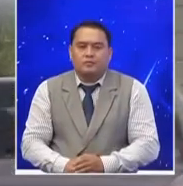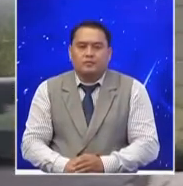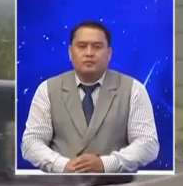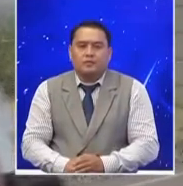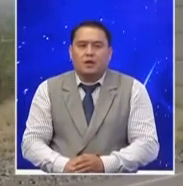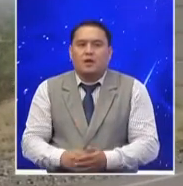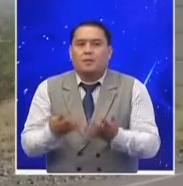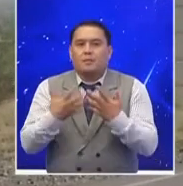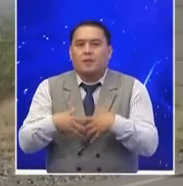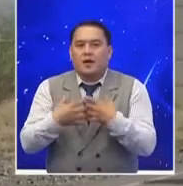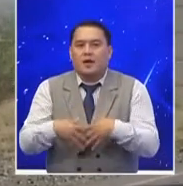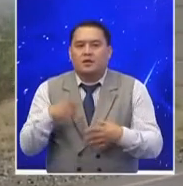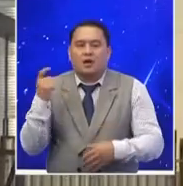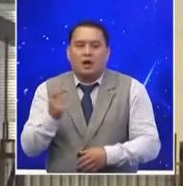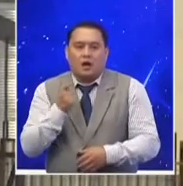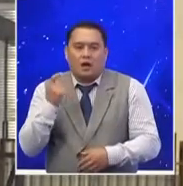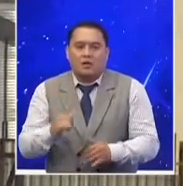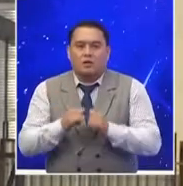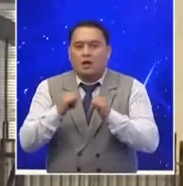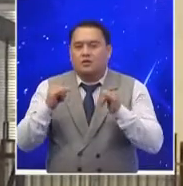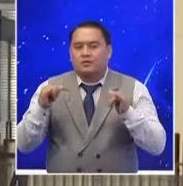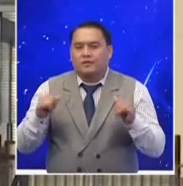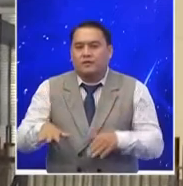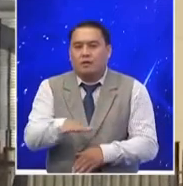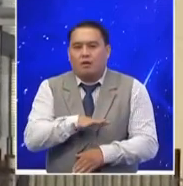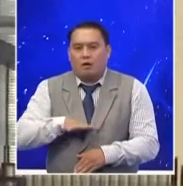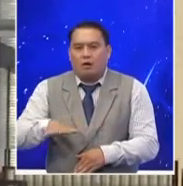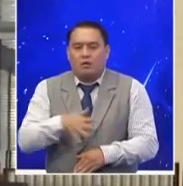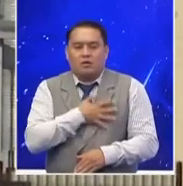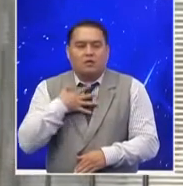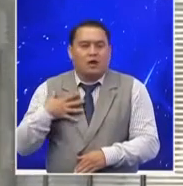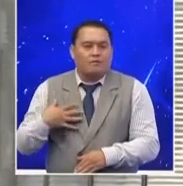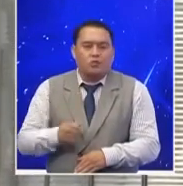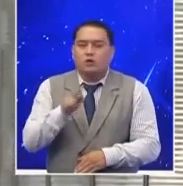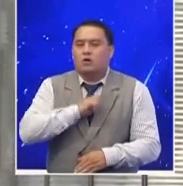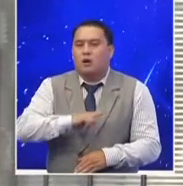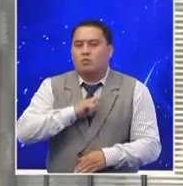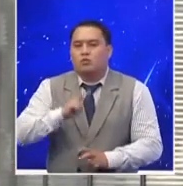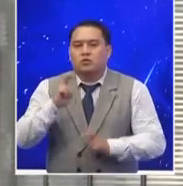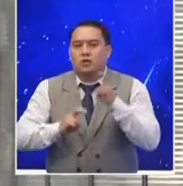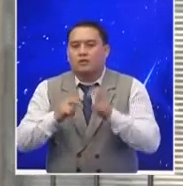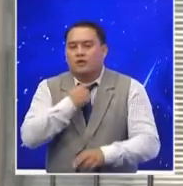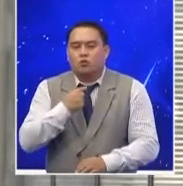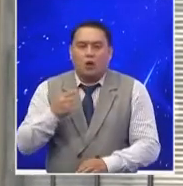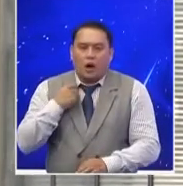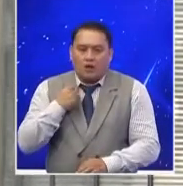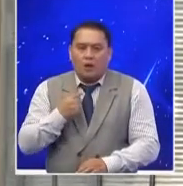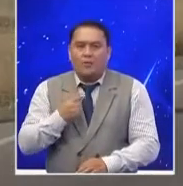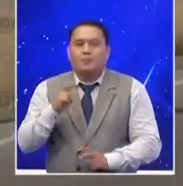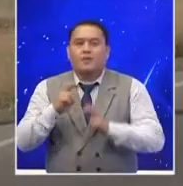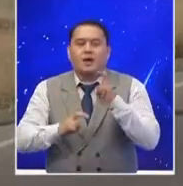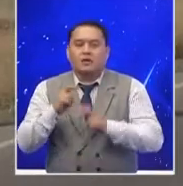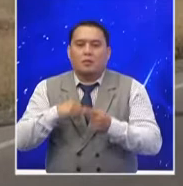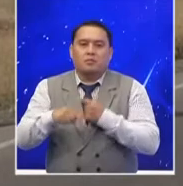Действенный механизм для роста экономики – развитие индустриальных зон. Амандык Баталов выразил недовольство работе промышленной территории в Талдыкургане, так как